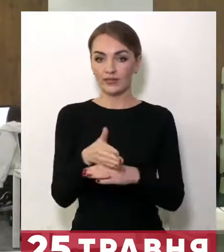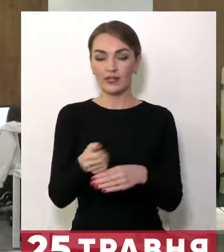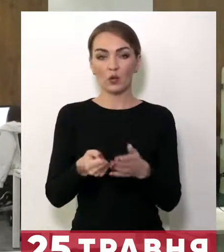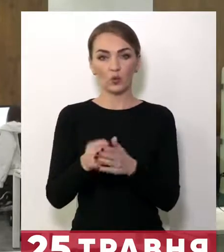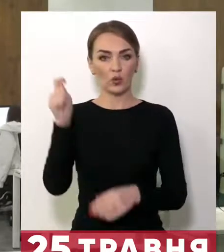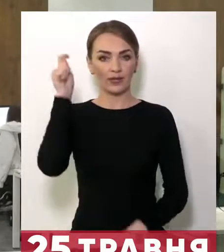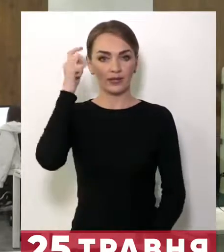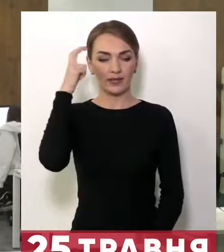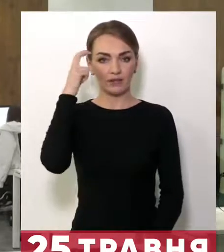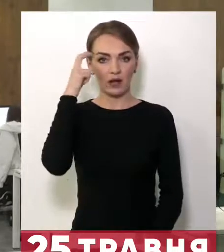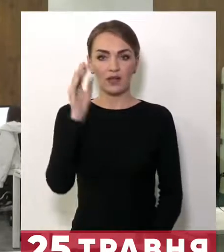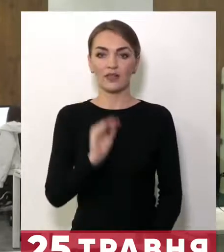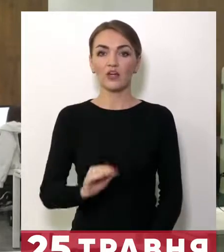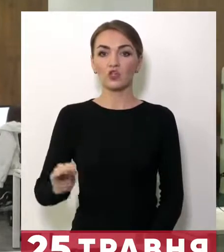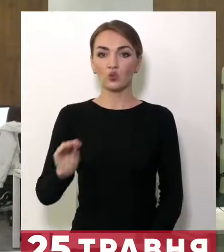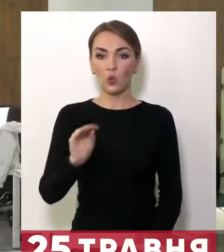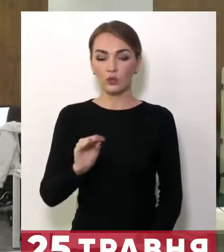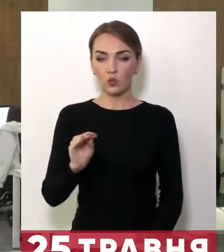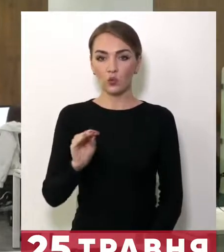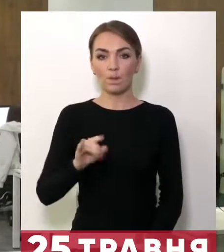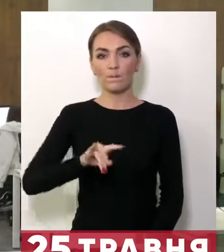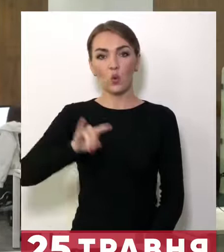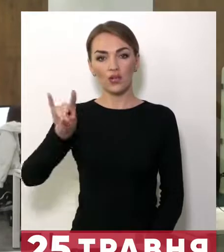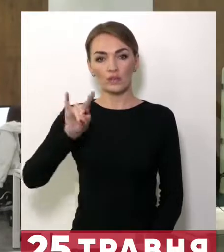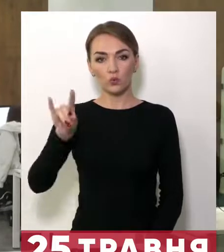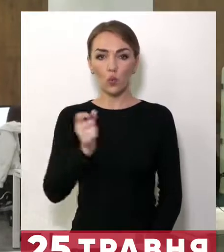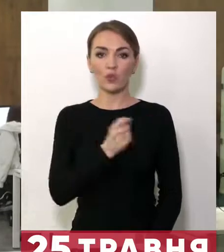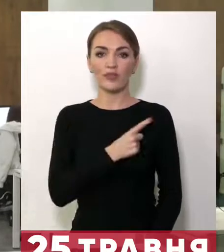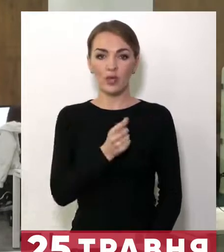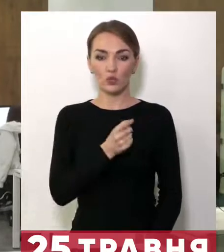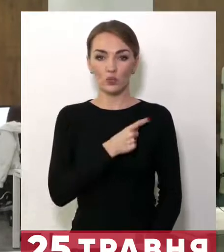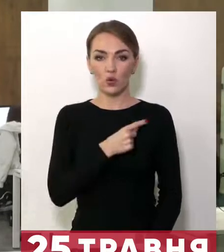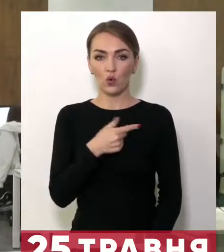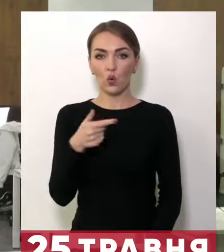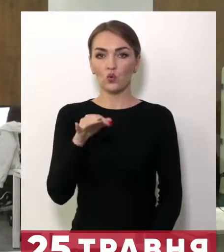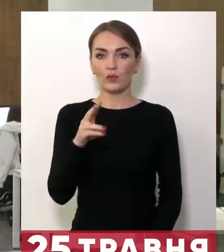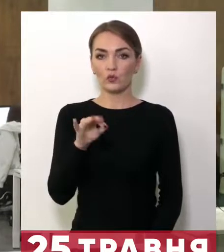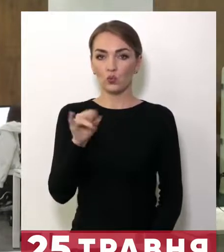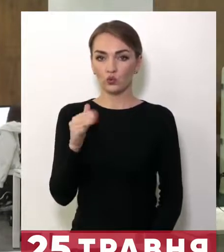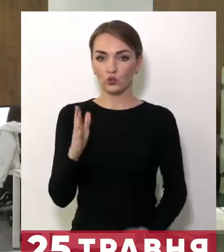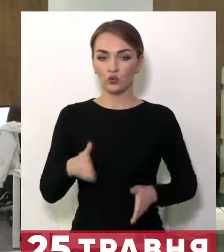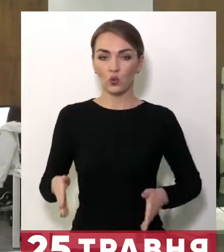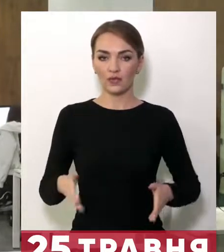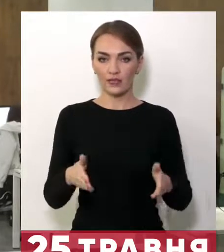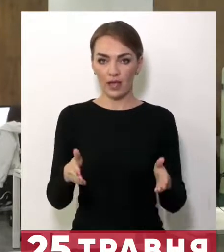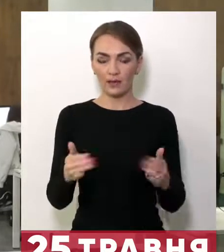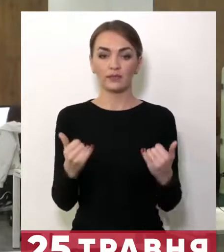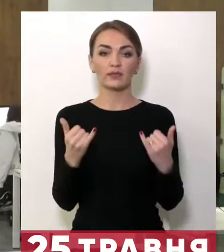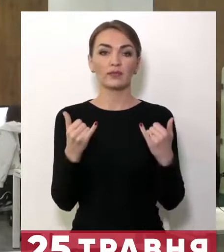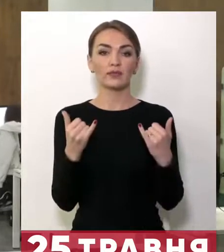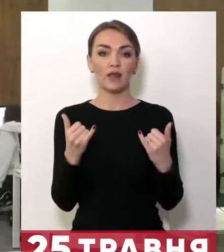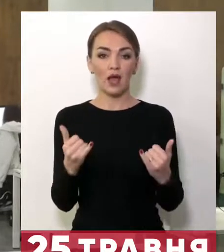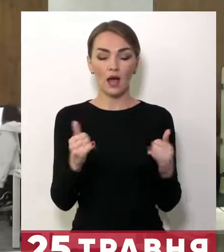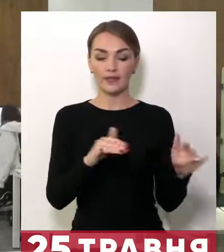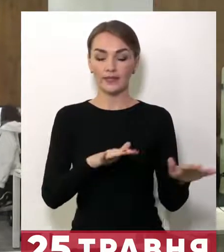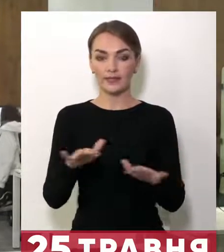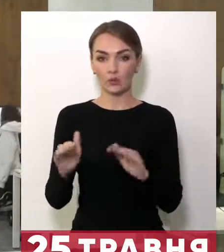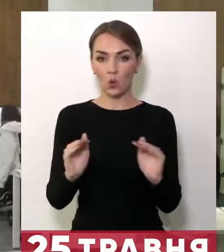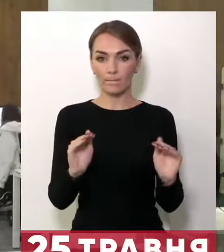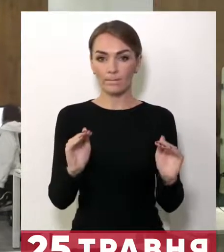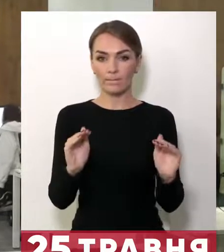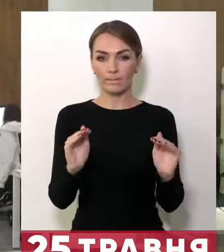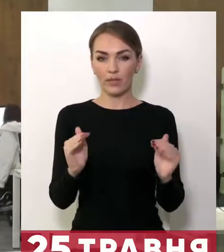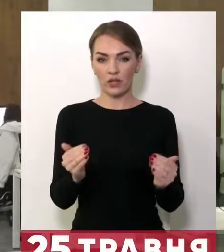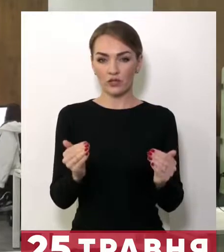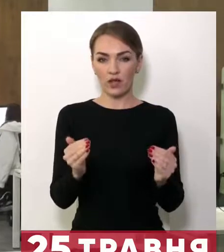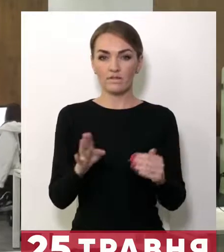Києва, на Житомирському, Бориспільському, Одеському, на Гостомельському шосе. Для діє